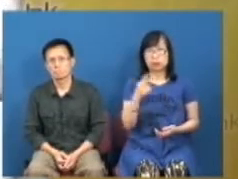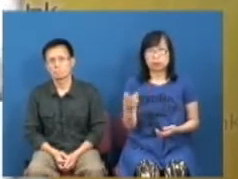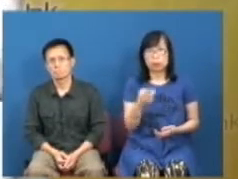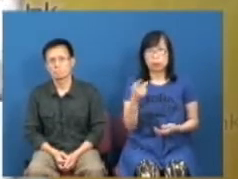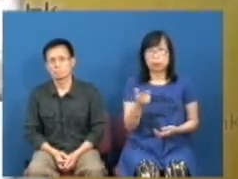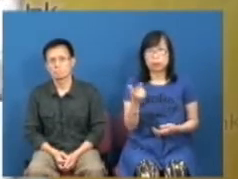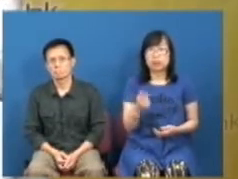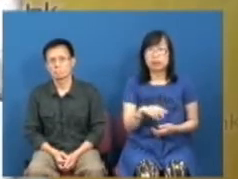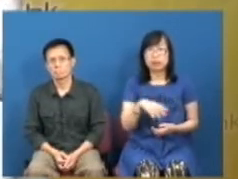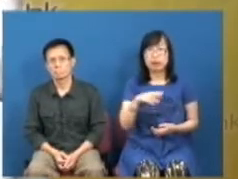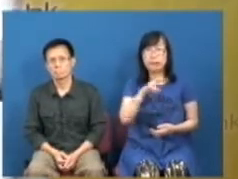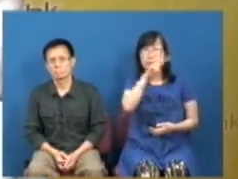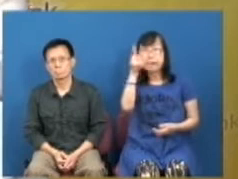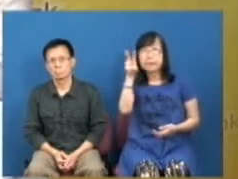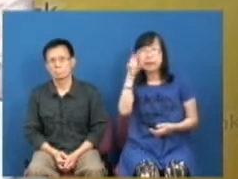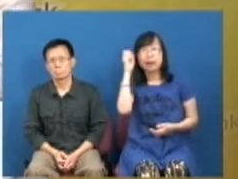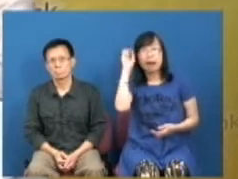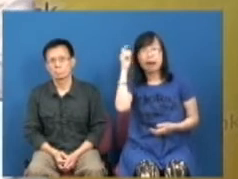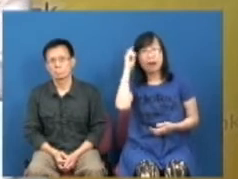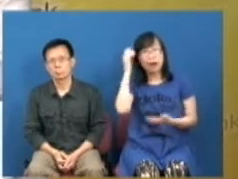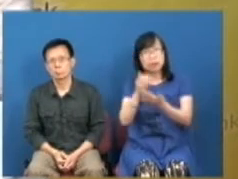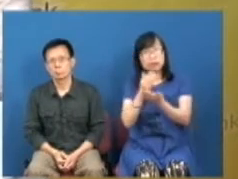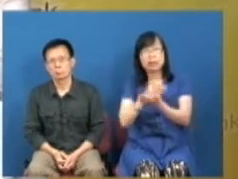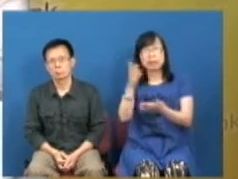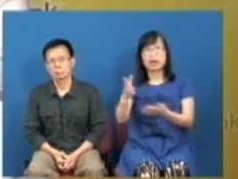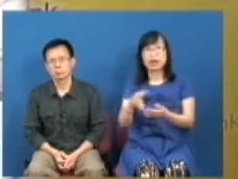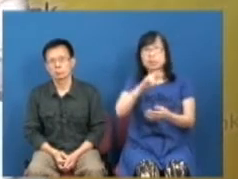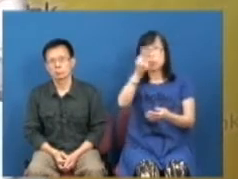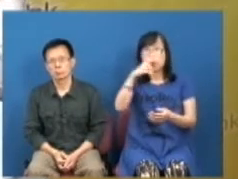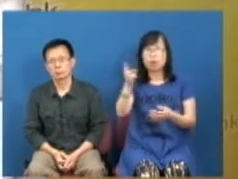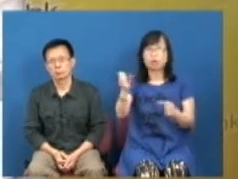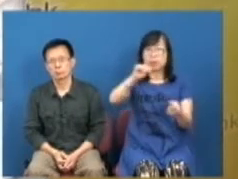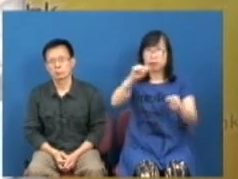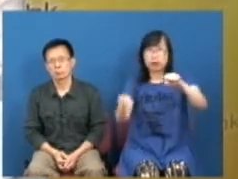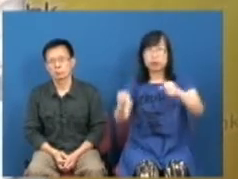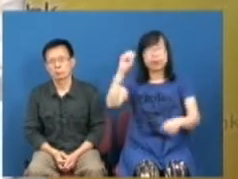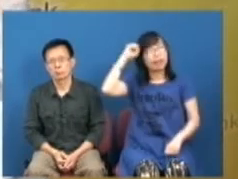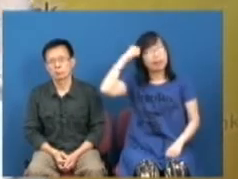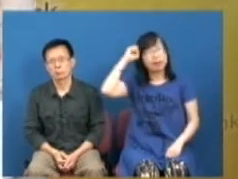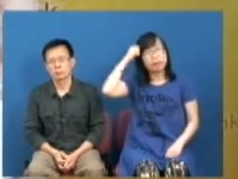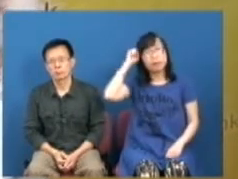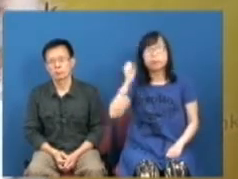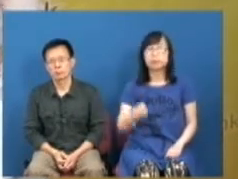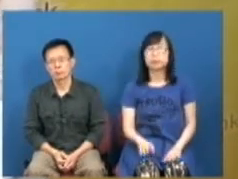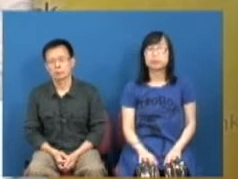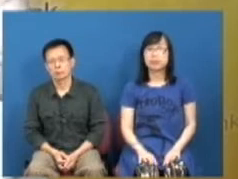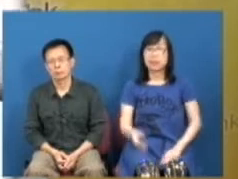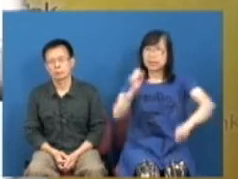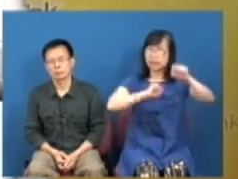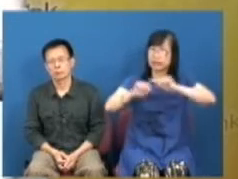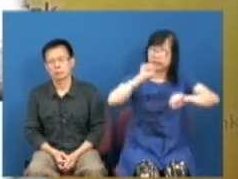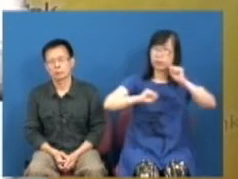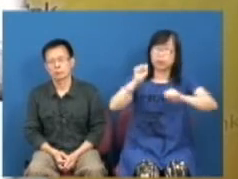咗之後，真係要你揾翻啲科技大學啊、科研嗰啲朋友嚟，即係再鑽研下呢個樣嘢。但係我覺得咧，體育館其